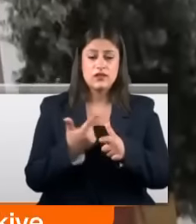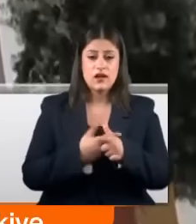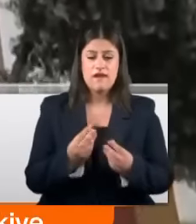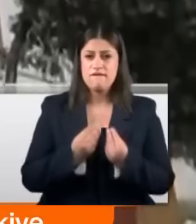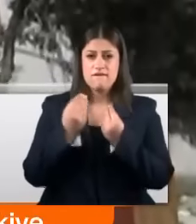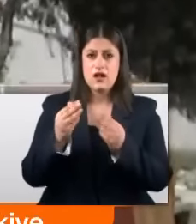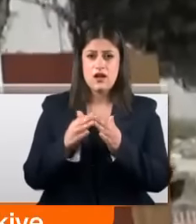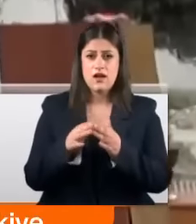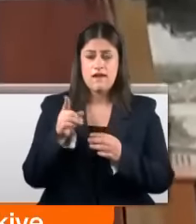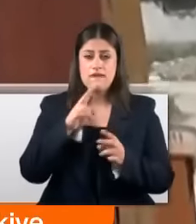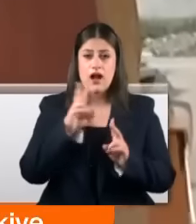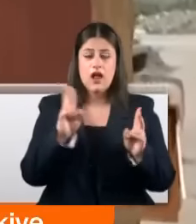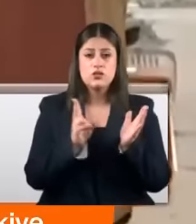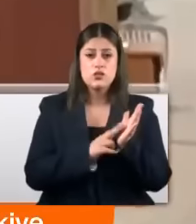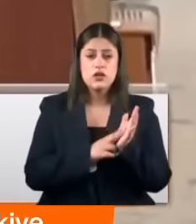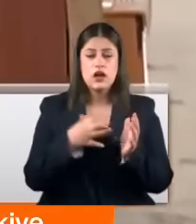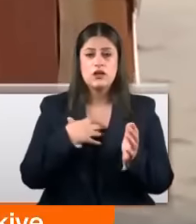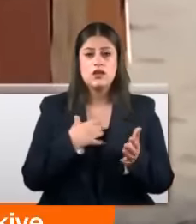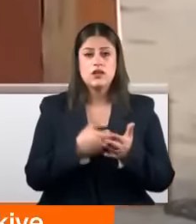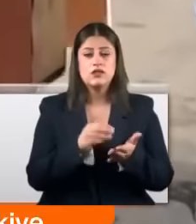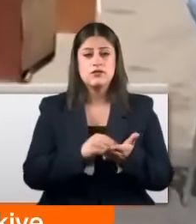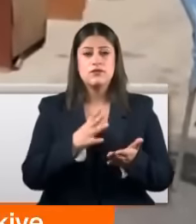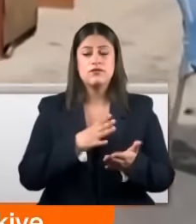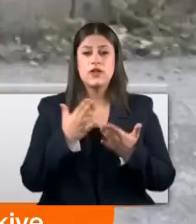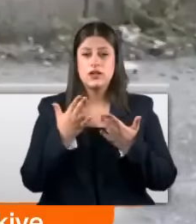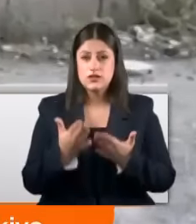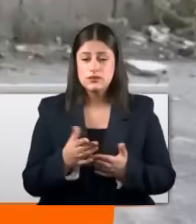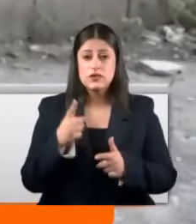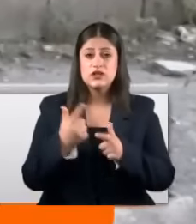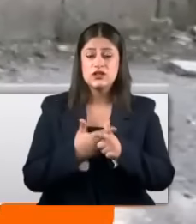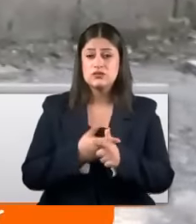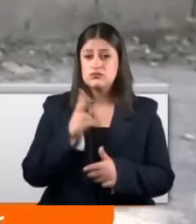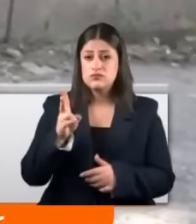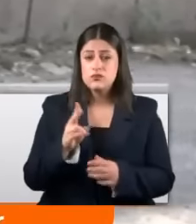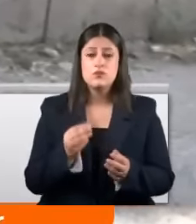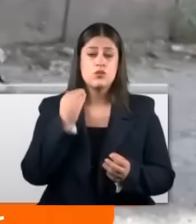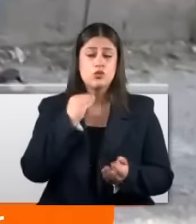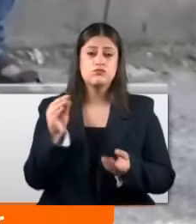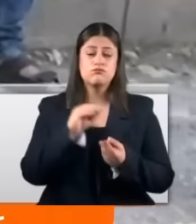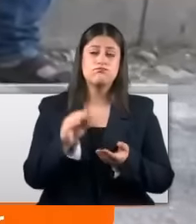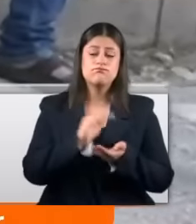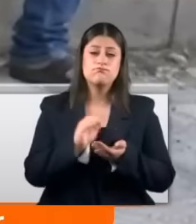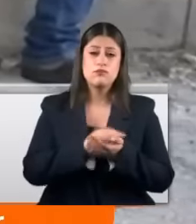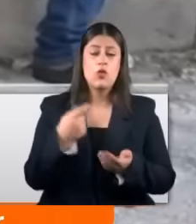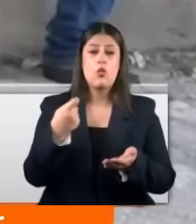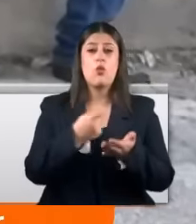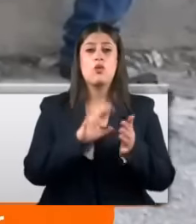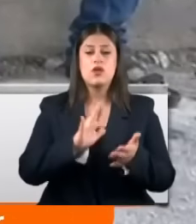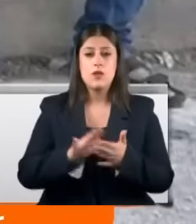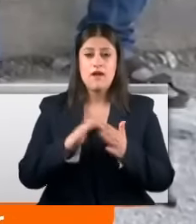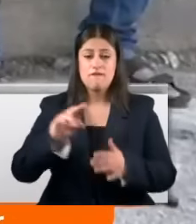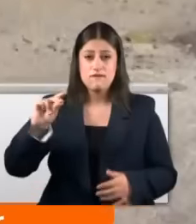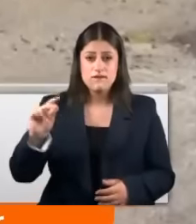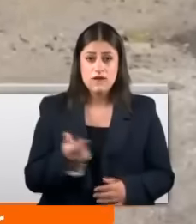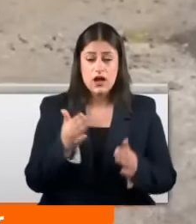dairenin elektrik aboneliği hala kendi üzerindeydi. Kiracısı biriken borçları ödemeyip üstüne evden kaçınca oturduğu